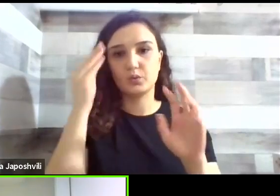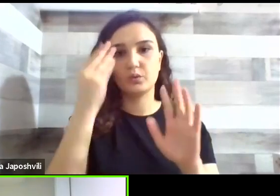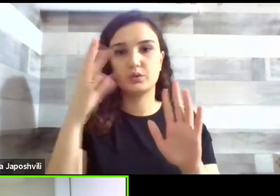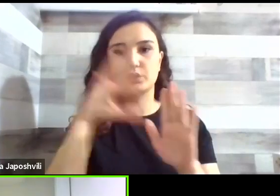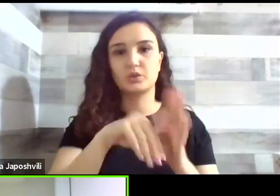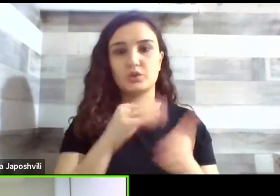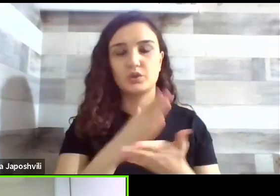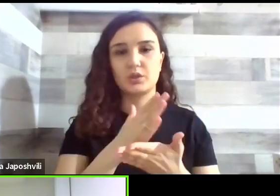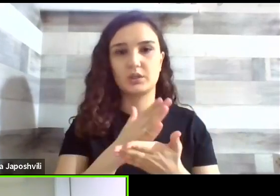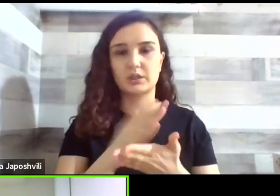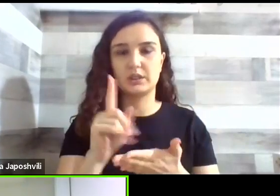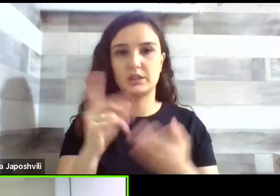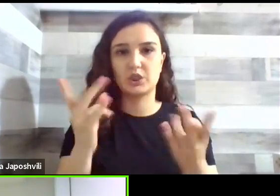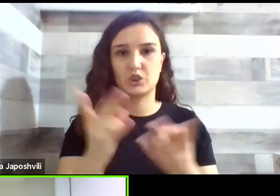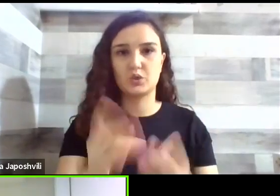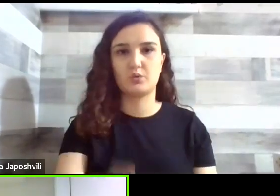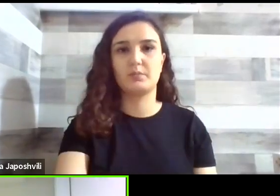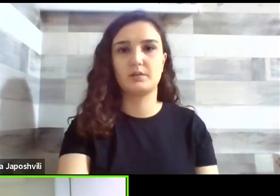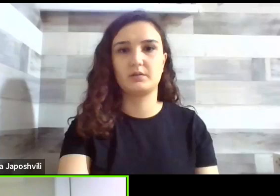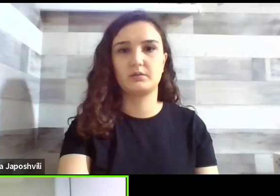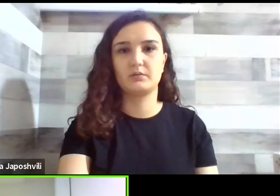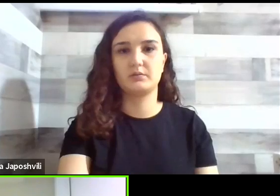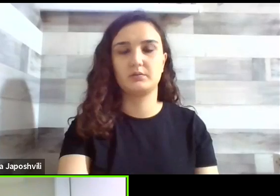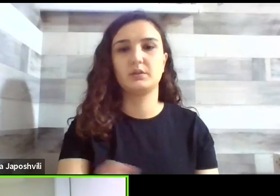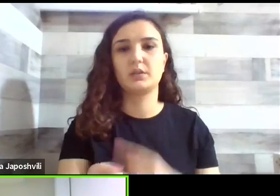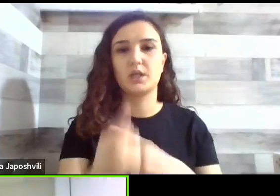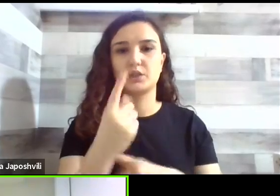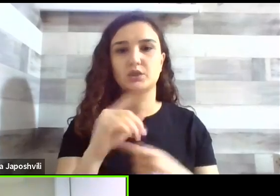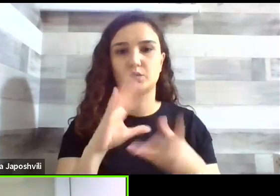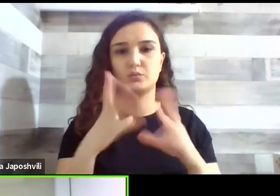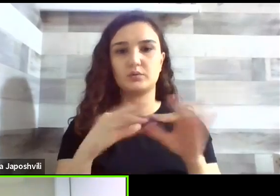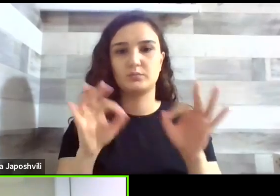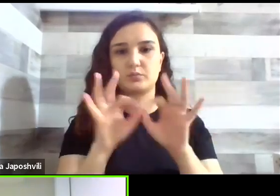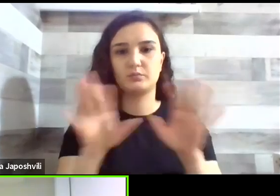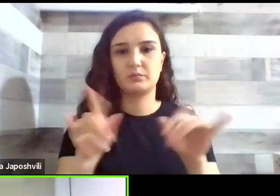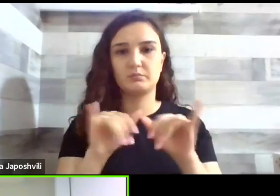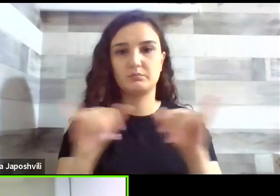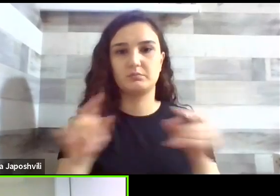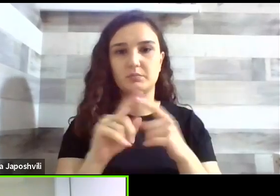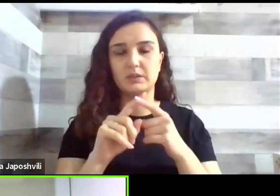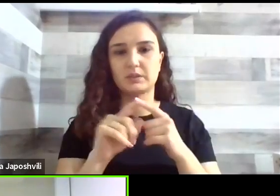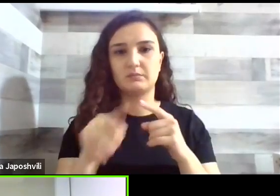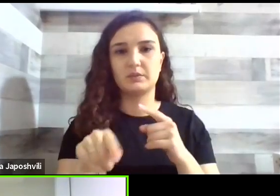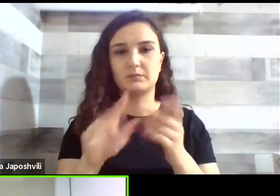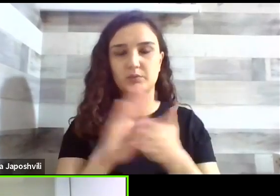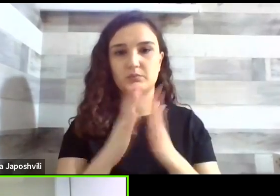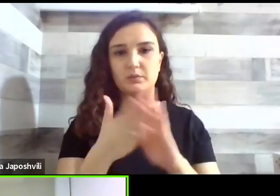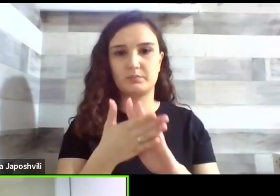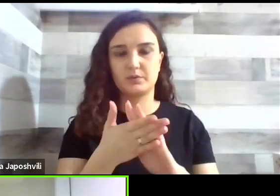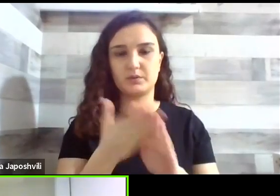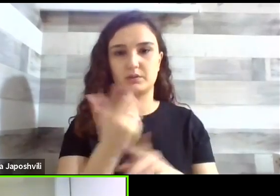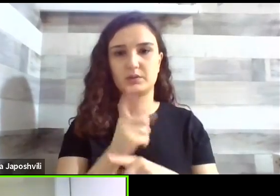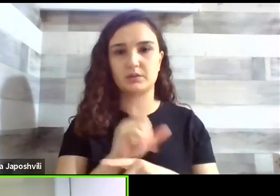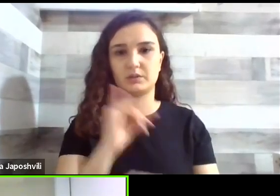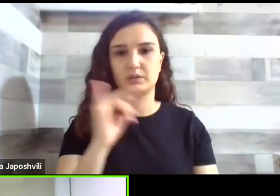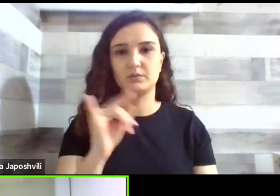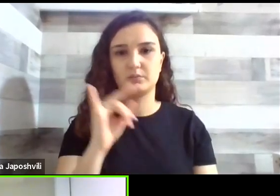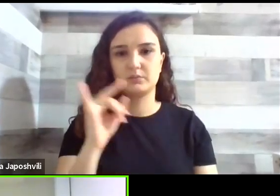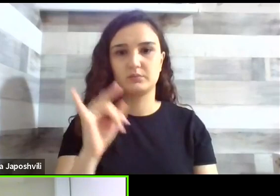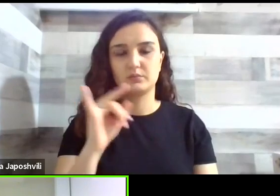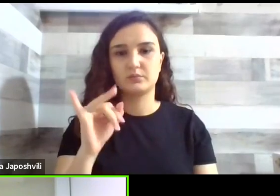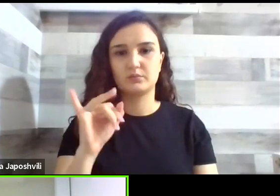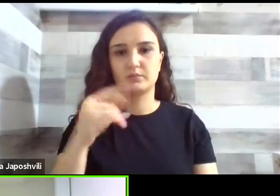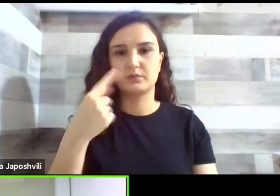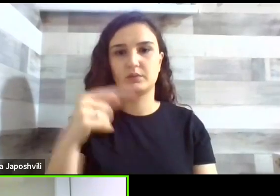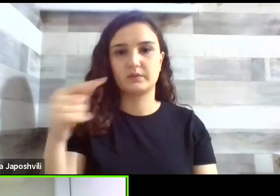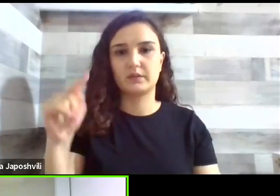შემოიჭრა, რისი საჭიროებაც გაჩნდა სრულად მოულოდნელად ამ პანდემიის პირობებში, ძალიან საინტერესოა, რომ სხვადასხვა ქვეყანაში